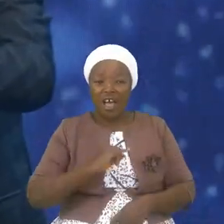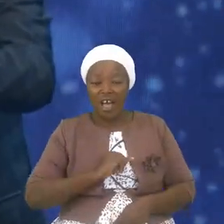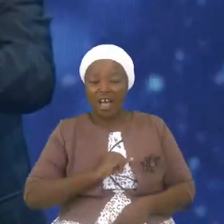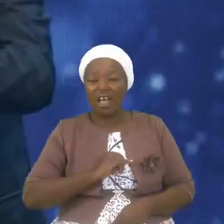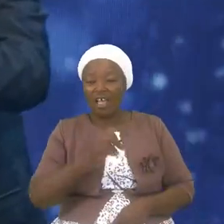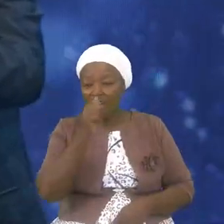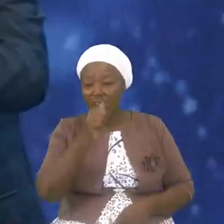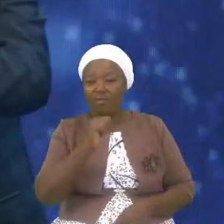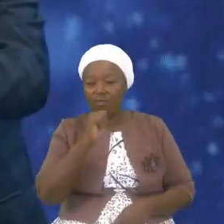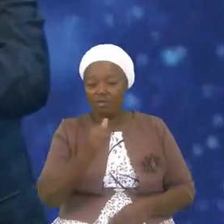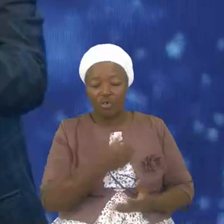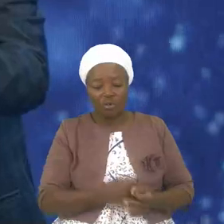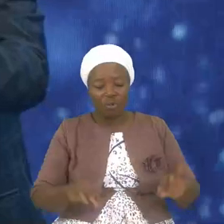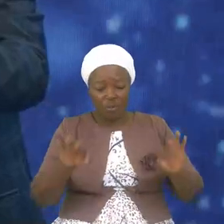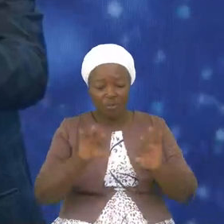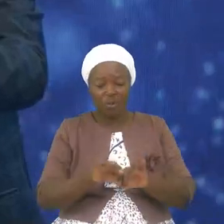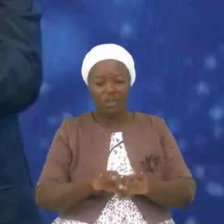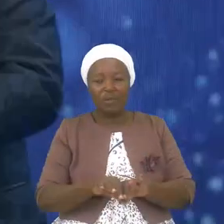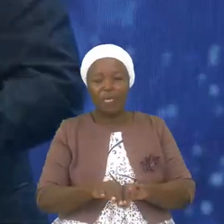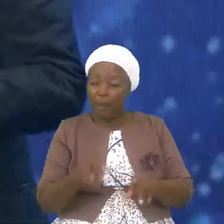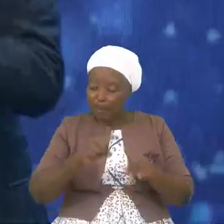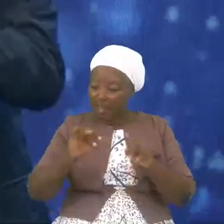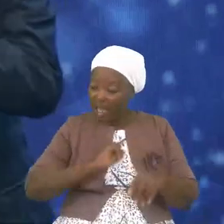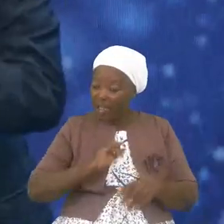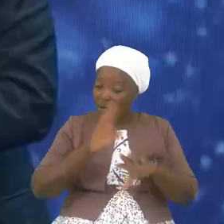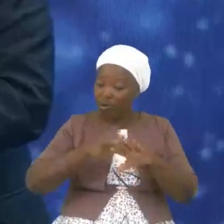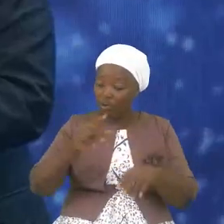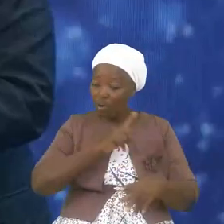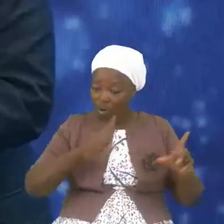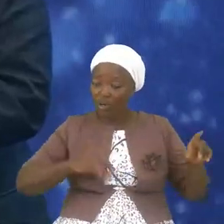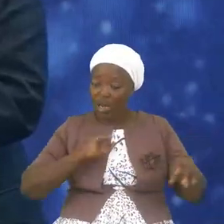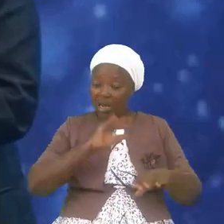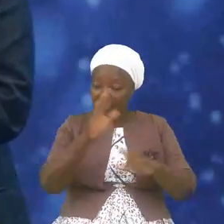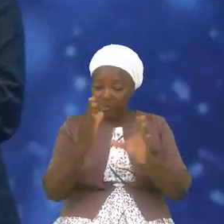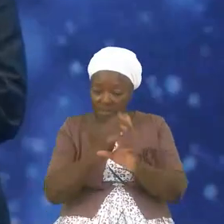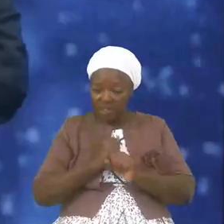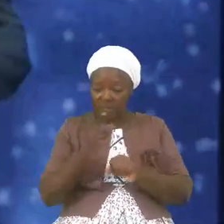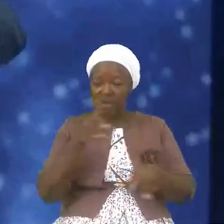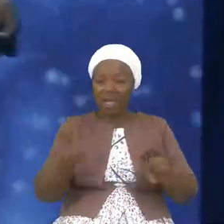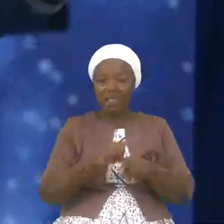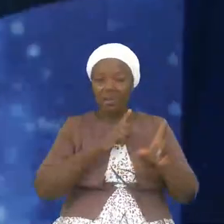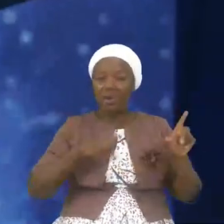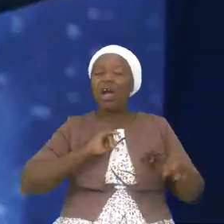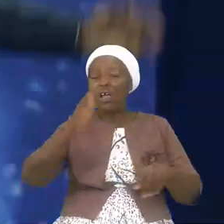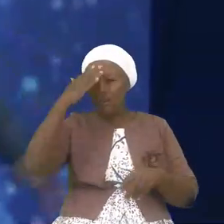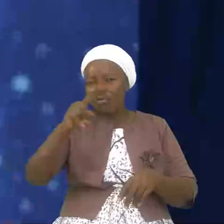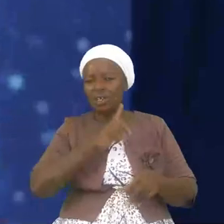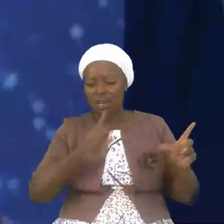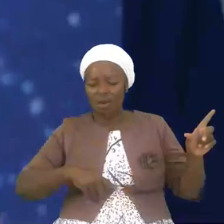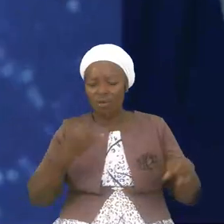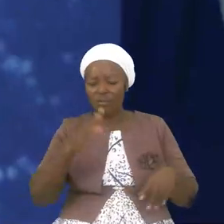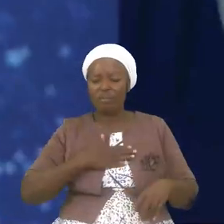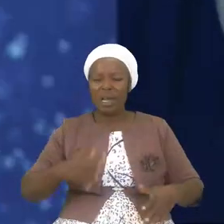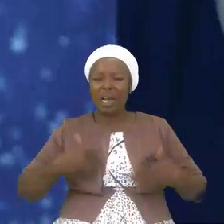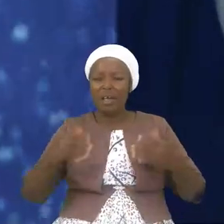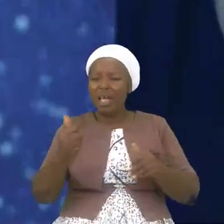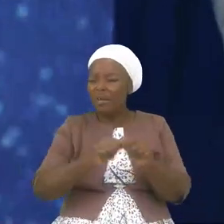Je ne suis pas dit, mais t'appelle Seigneur. Je te reçois comme Seigneur. Je sais que le Seigneur de ma vie,